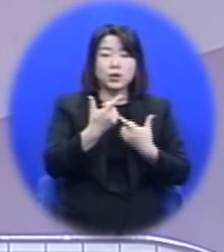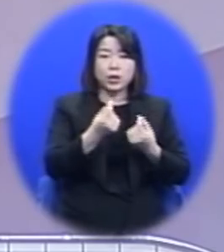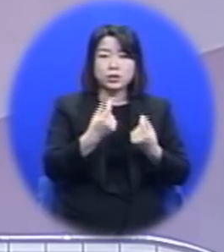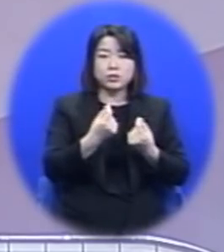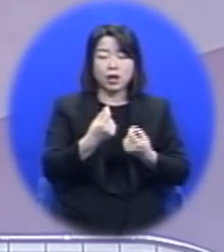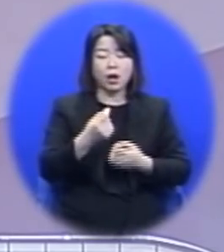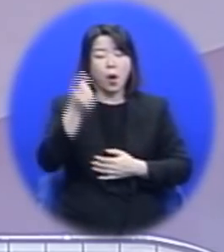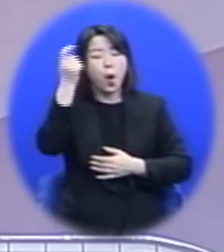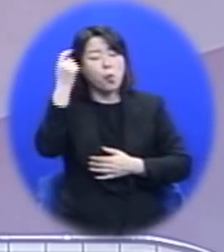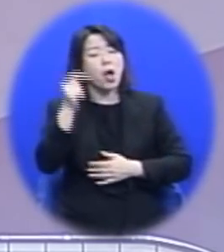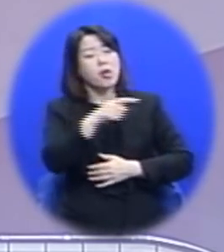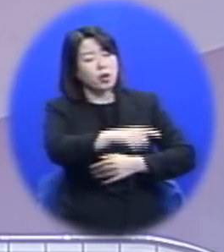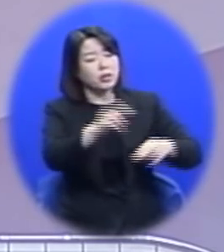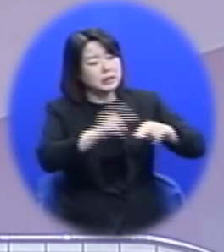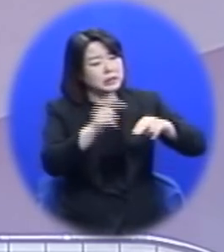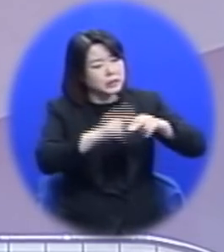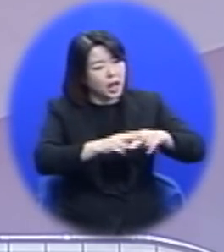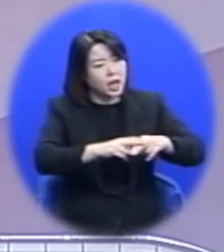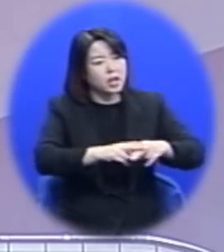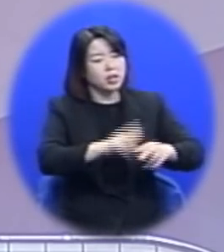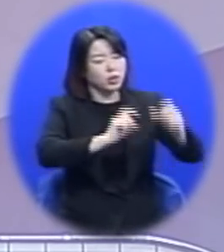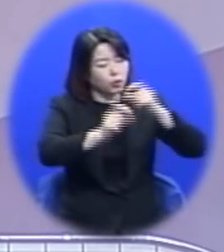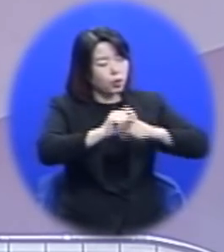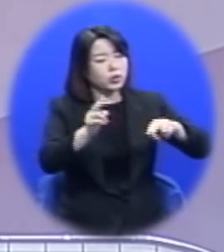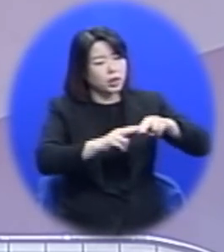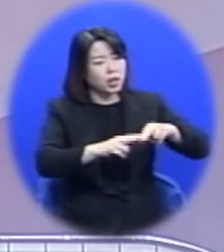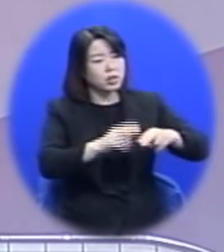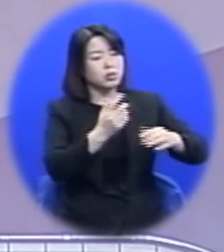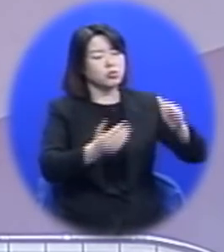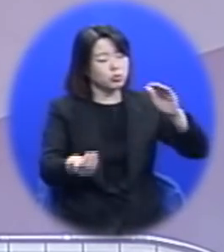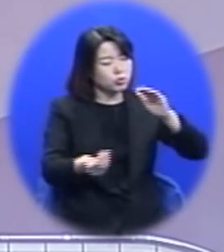어째서 때리면 때릴수록 그렇게 너는 기쁘냐?